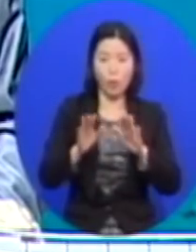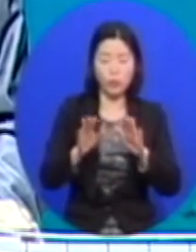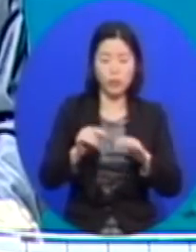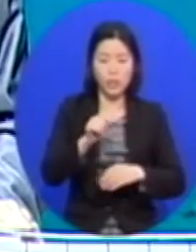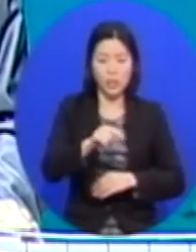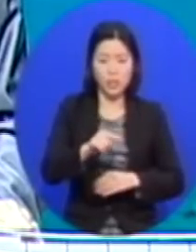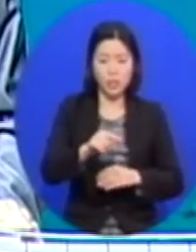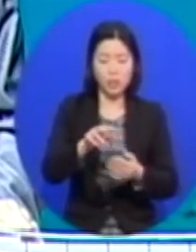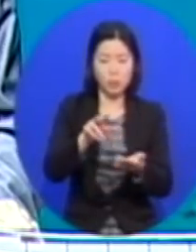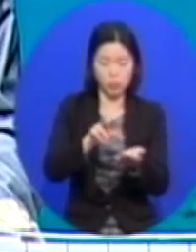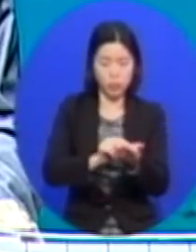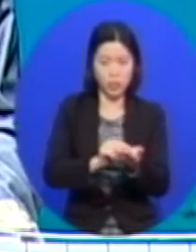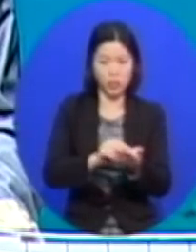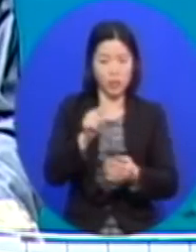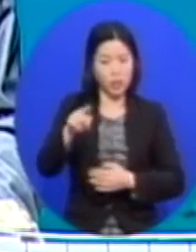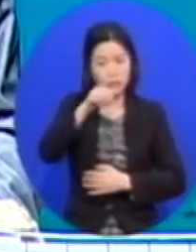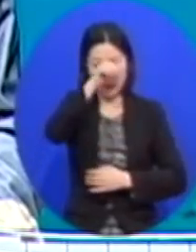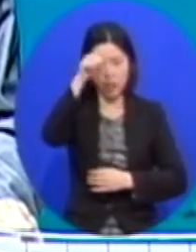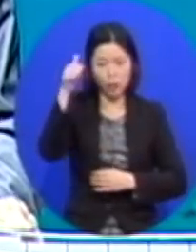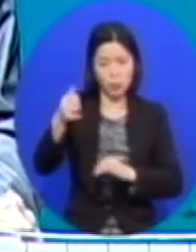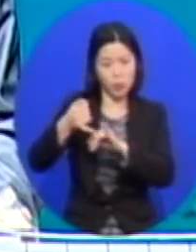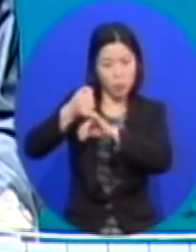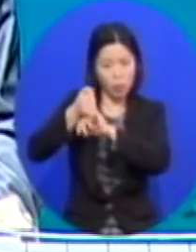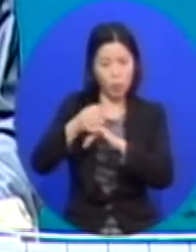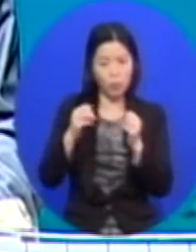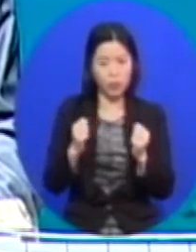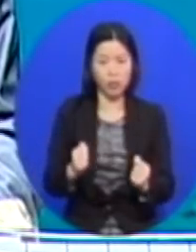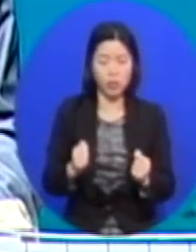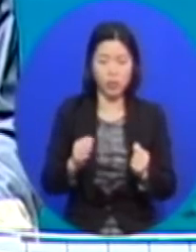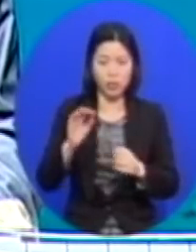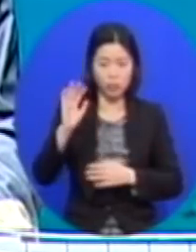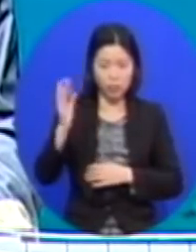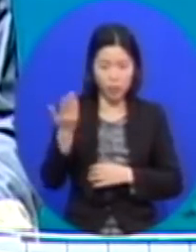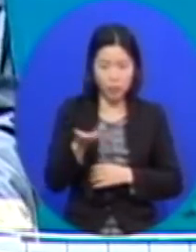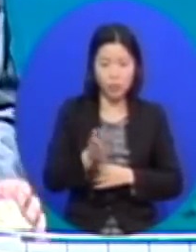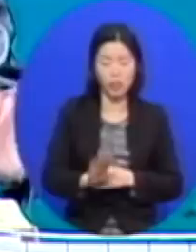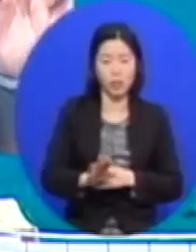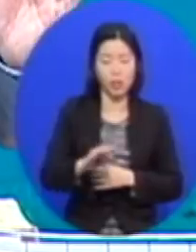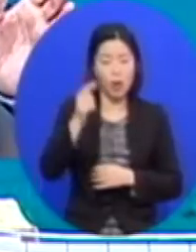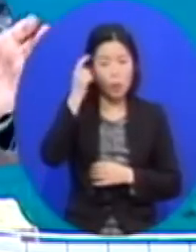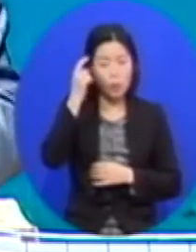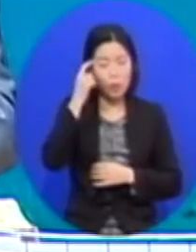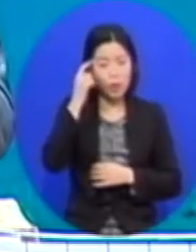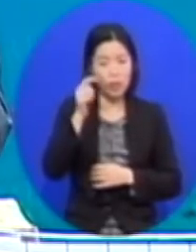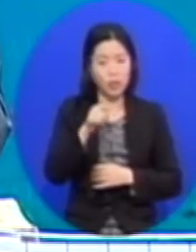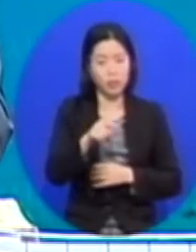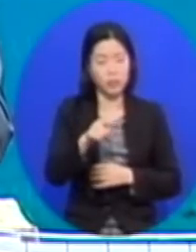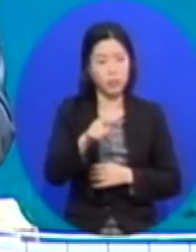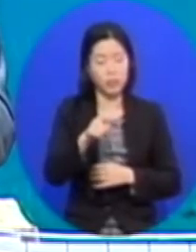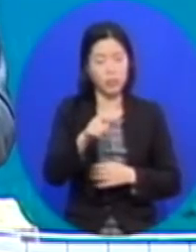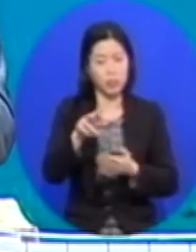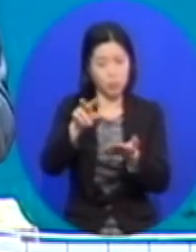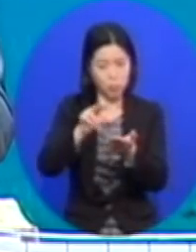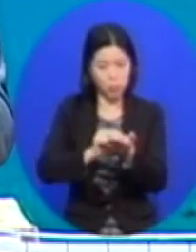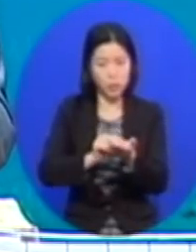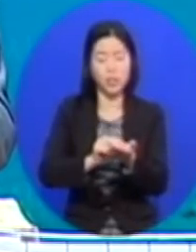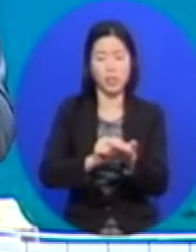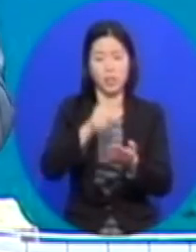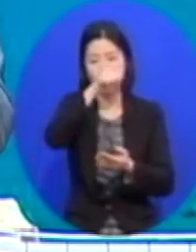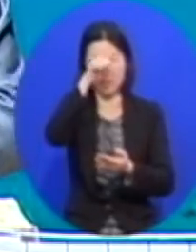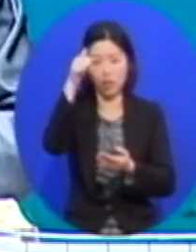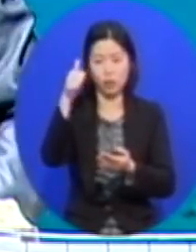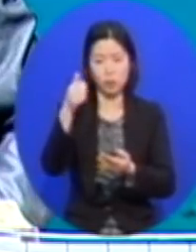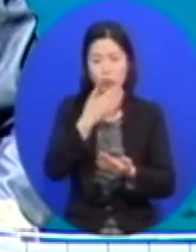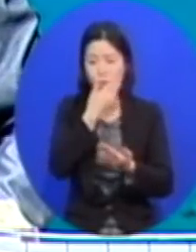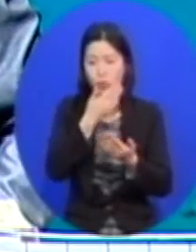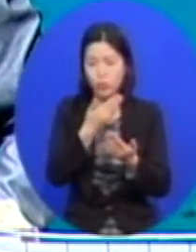안건은 그 장로님이 꼭 계셔야 되는 강건한 입니까 그 장로님이 야말로 이 문제를 언어 날